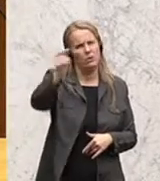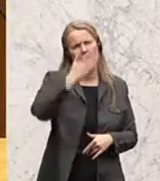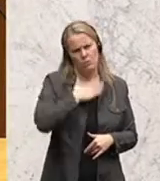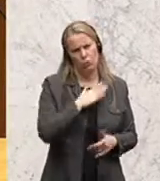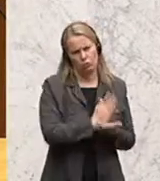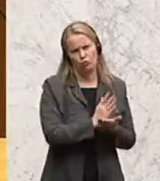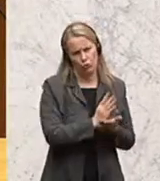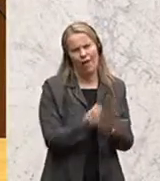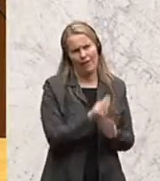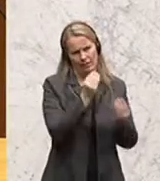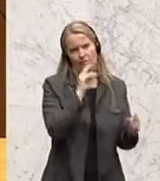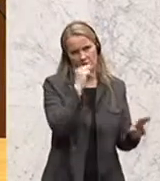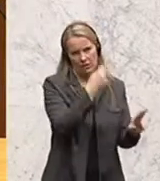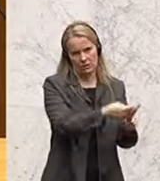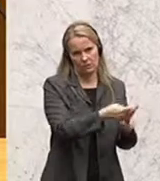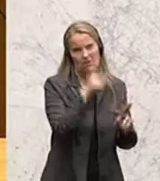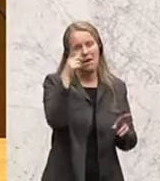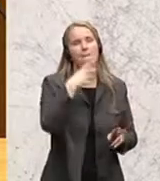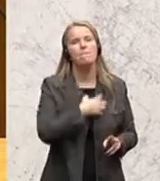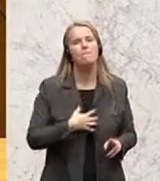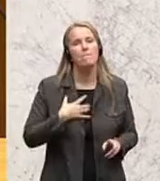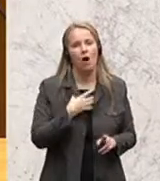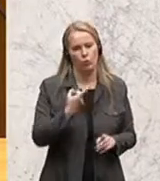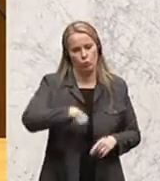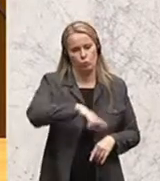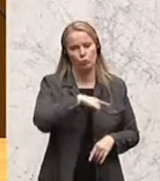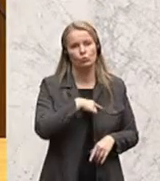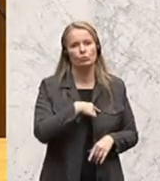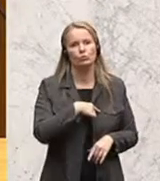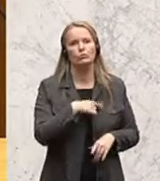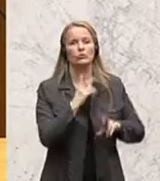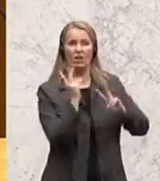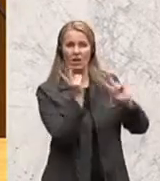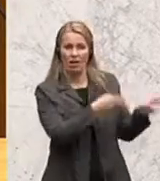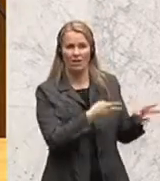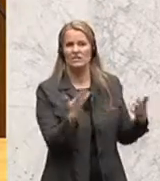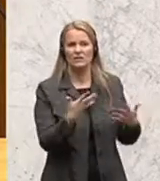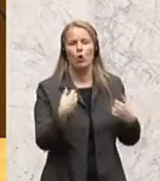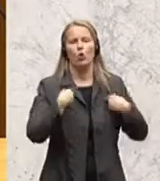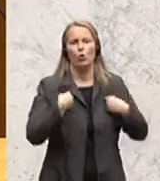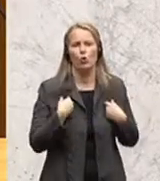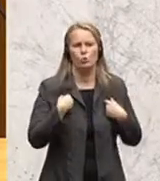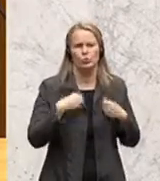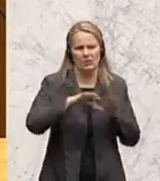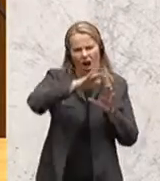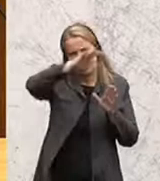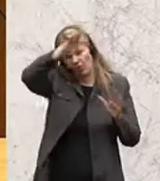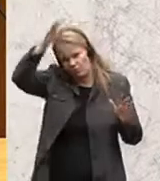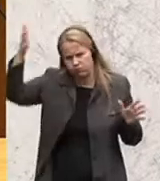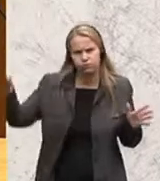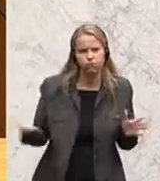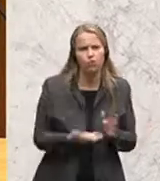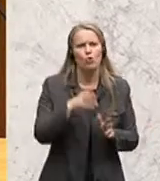eines antworten. Die Bayern haben uns verlassen, hinterlassen, einen Rucksack, der bisher für die